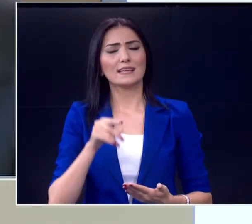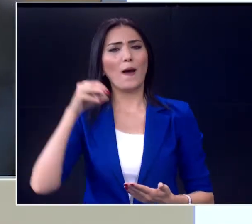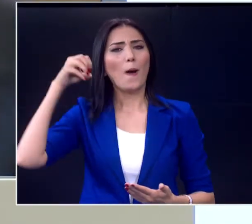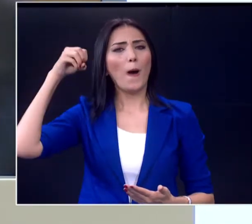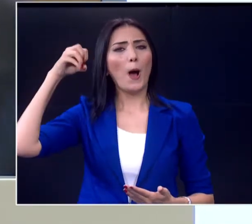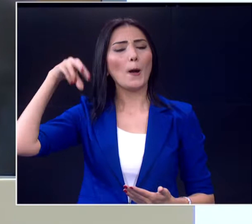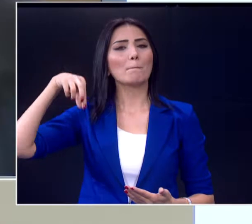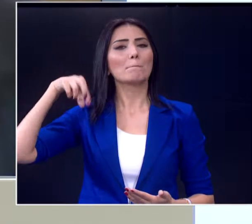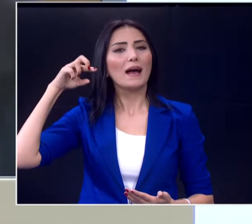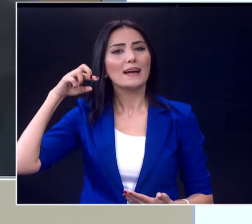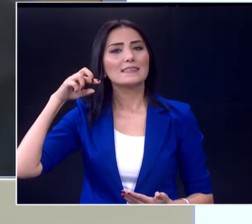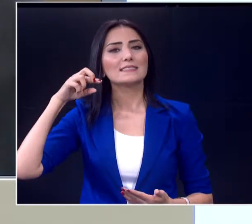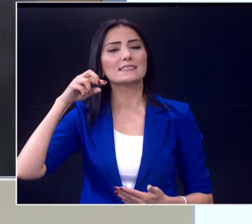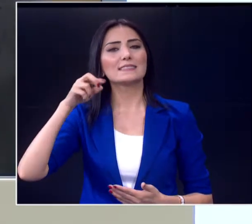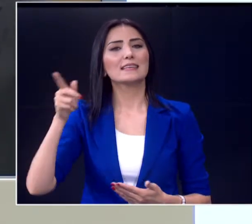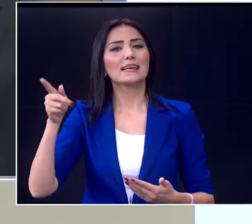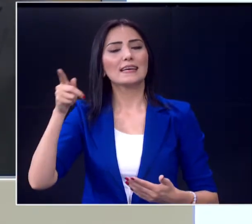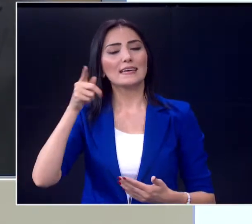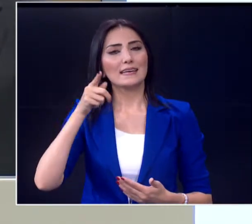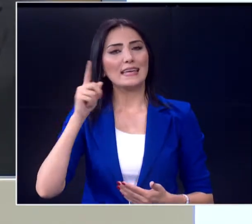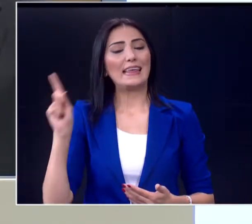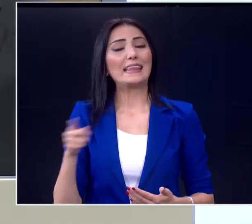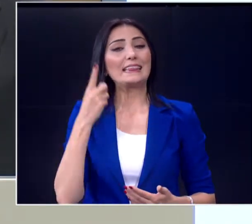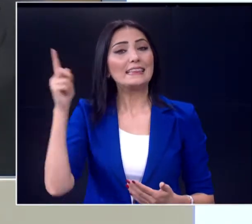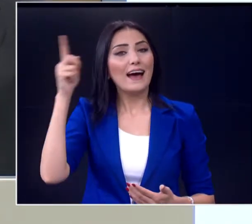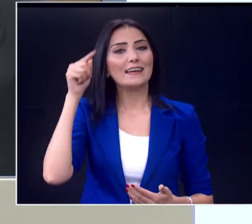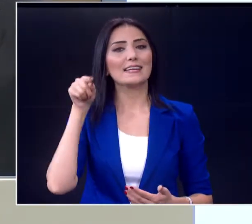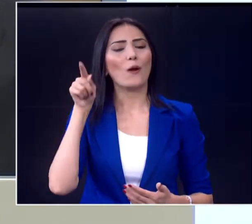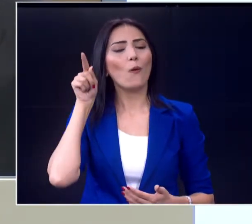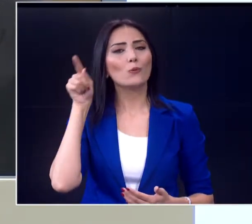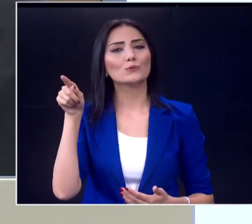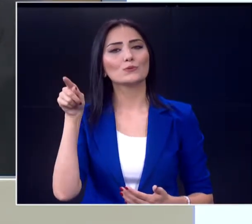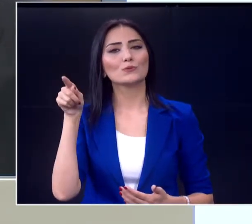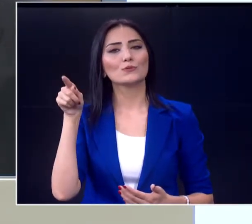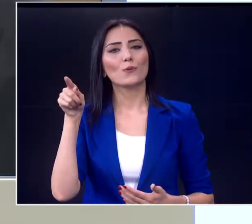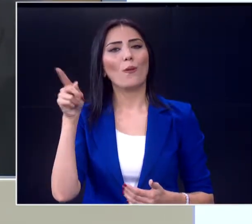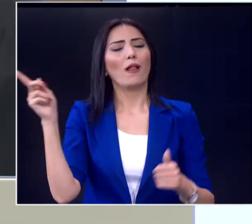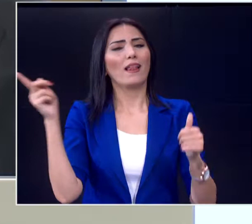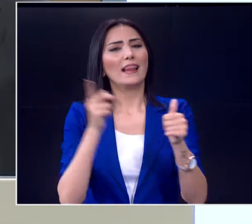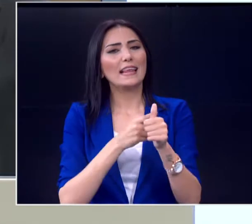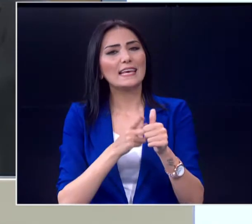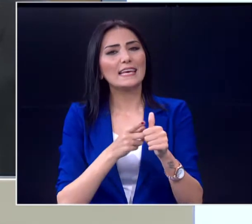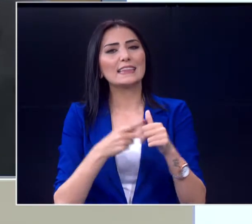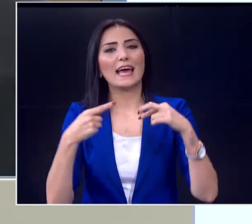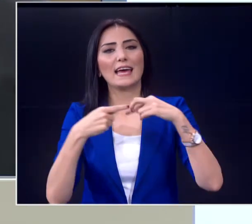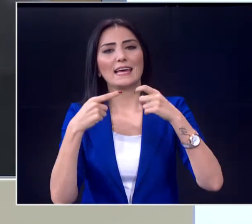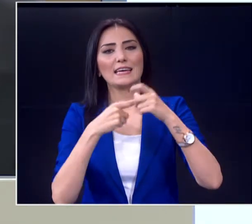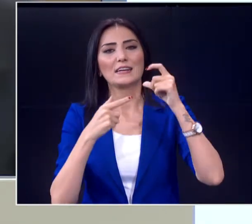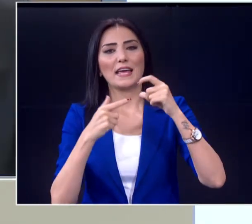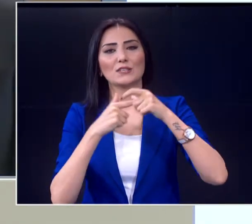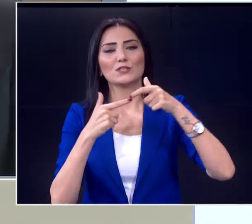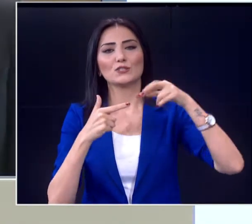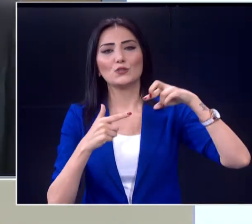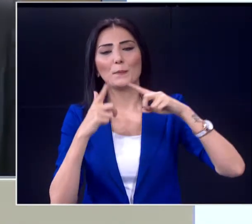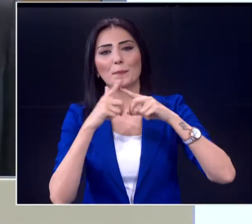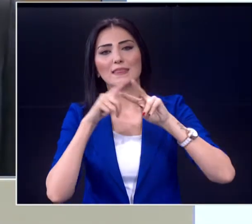Parti iktidarıyla onun lideri Recep Tayyip